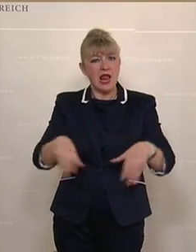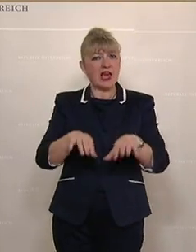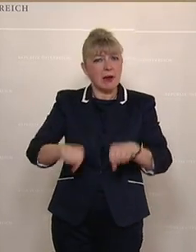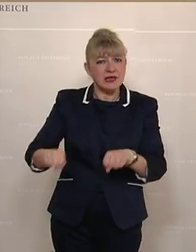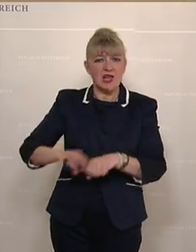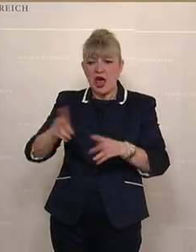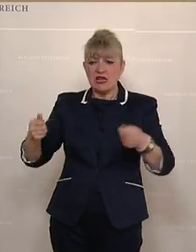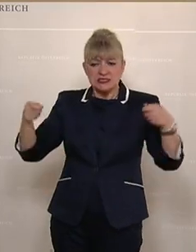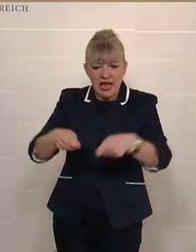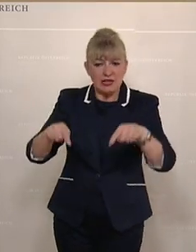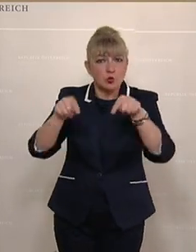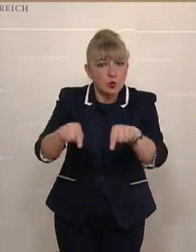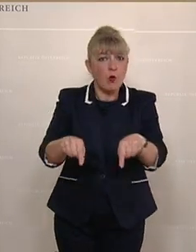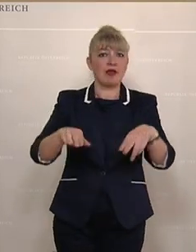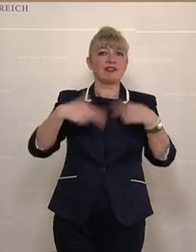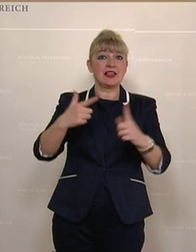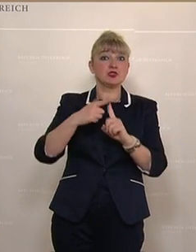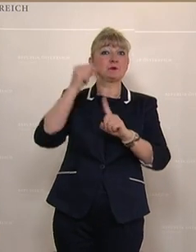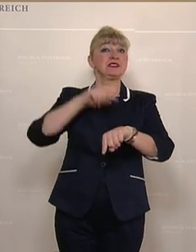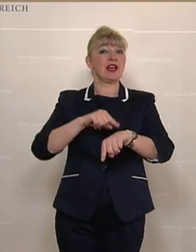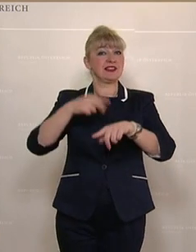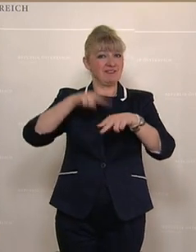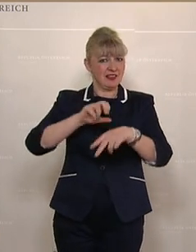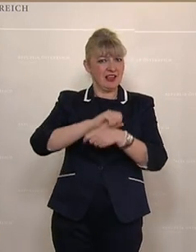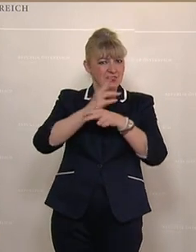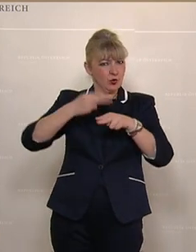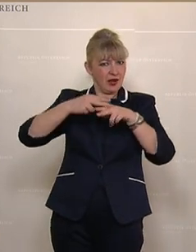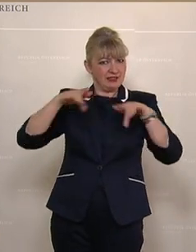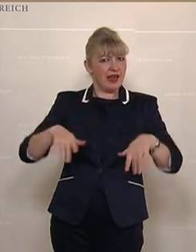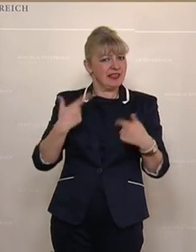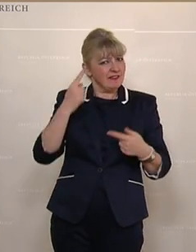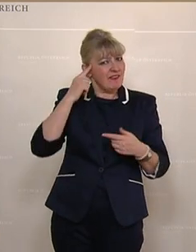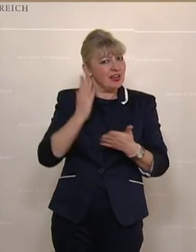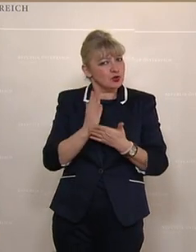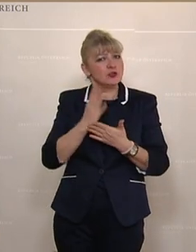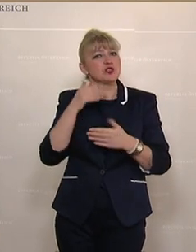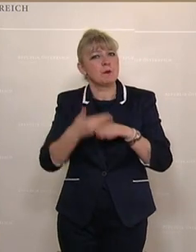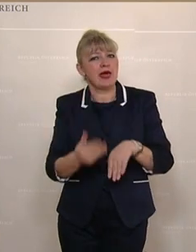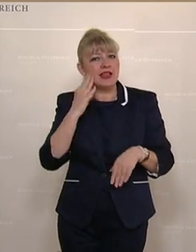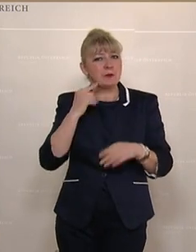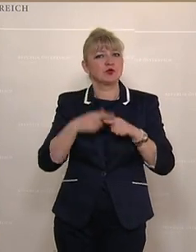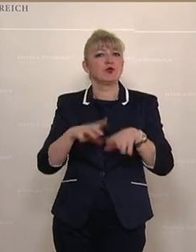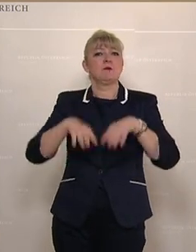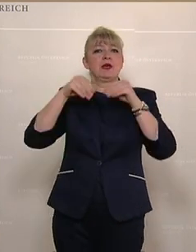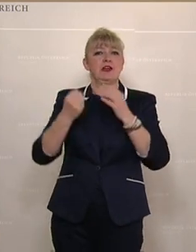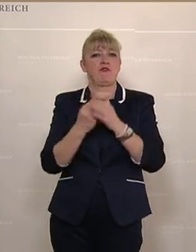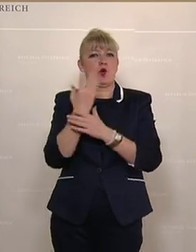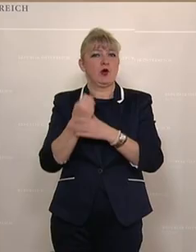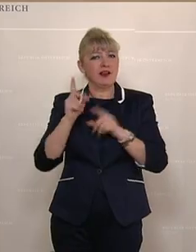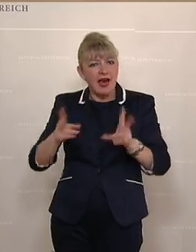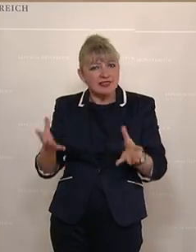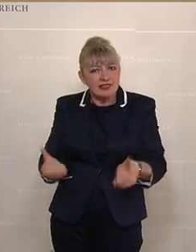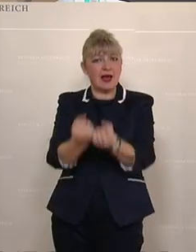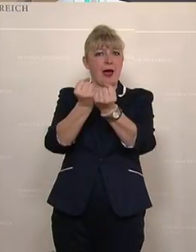alles Geld da rein, damit man die Spitzenzeiten bei Infektionskrankheiten, das weiß man ja, Spätherbst und dann bei Frühlingsbeginn,